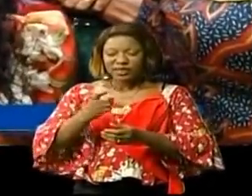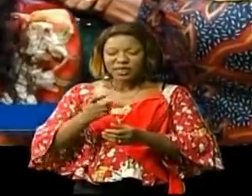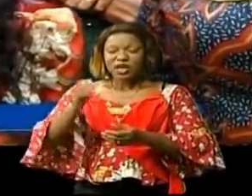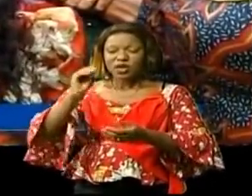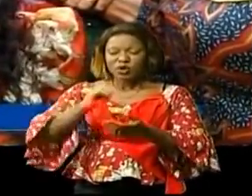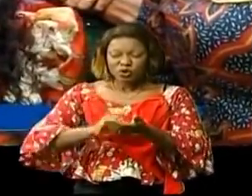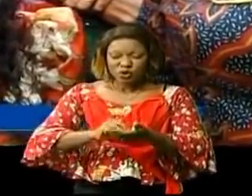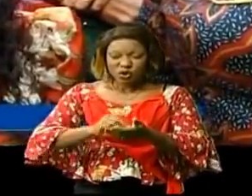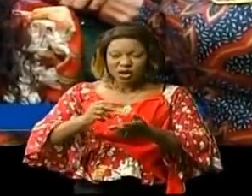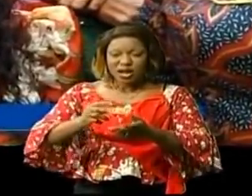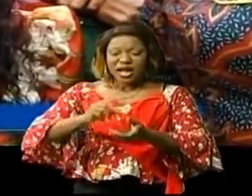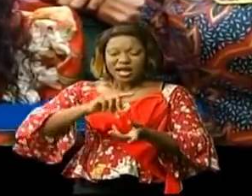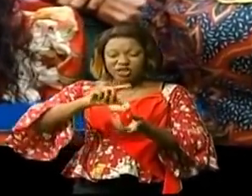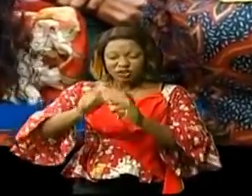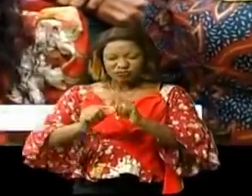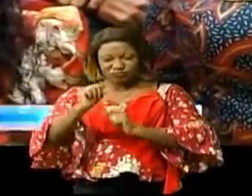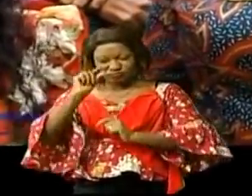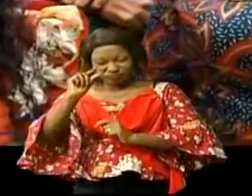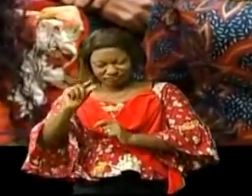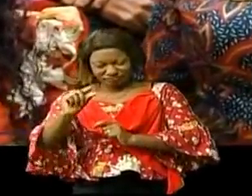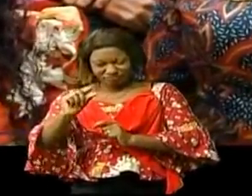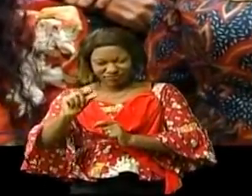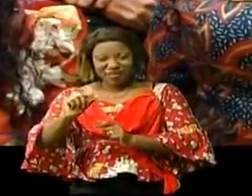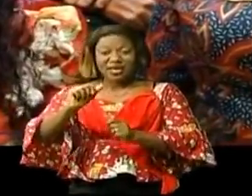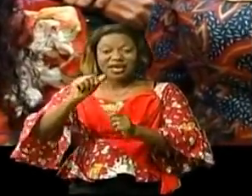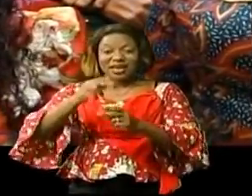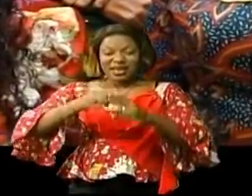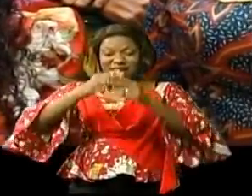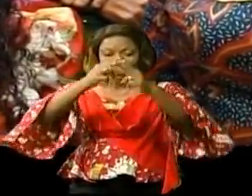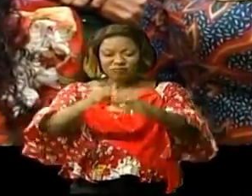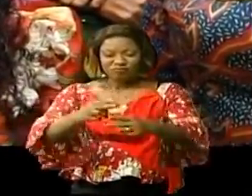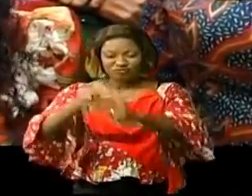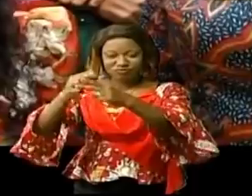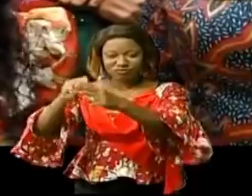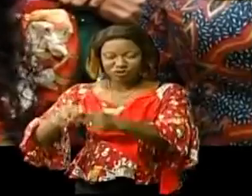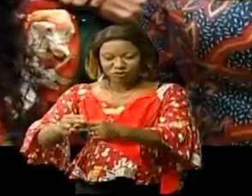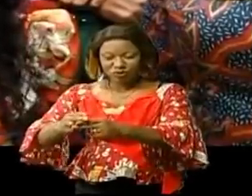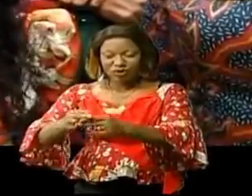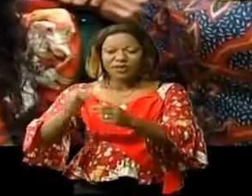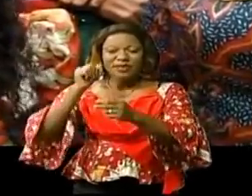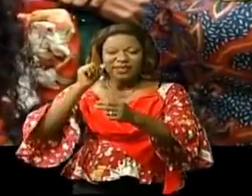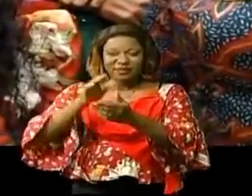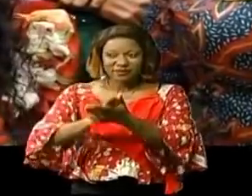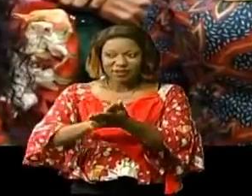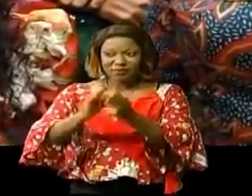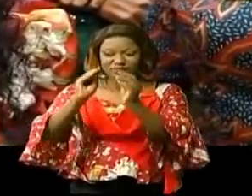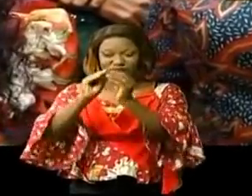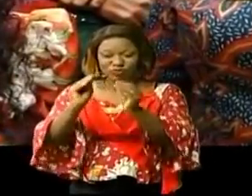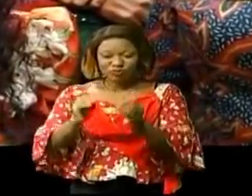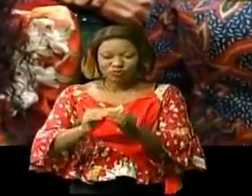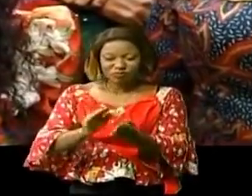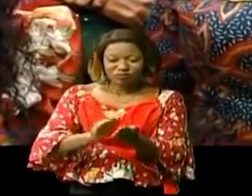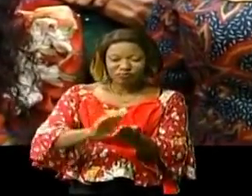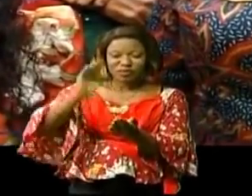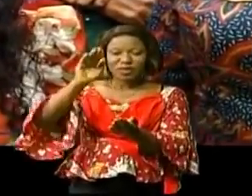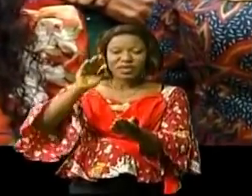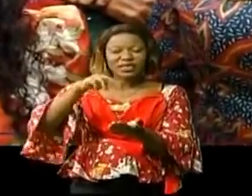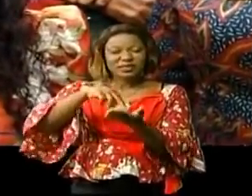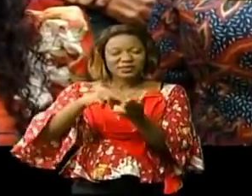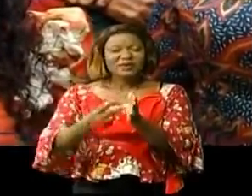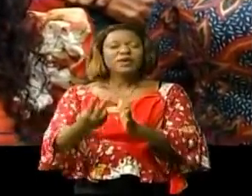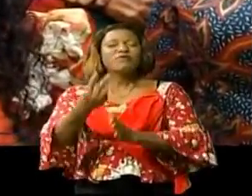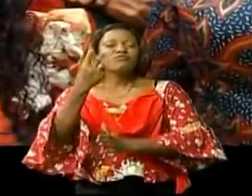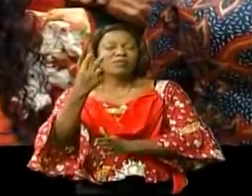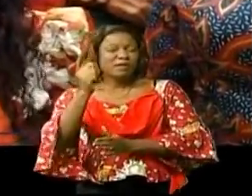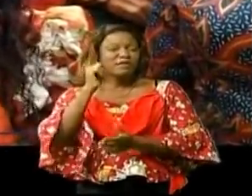nombre. Parce qu'il y a eu des femmes dans la diplomatie, par exemple, il n'y avait que 2 femmes sur plusieurs hommes. Nous reconnaissons